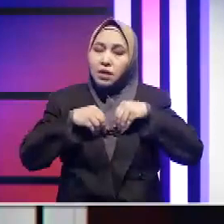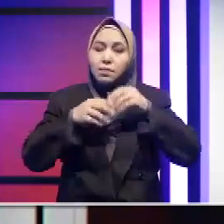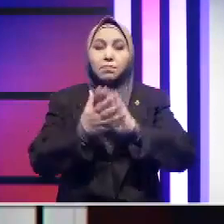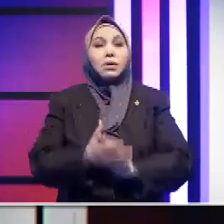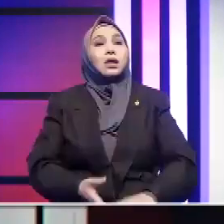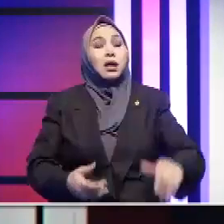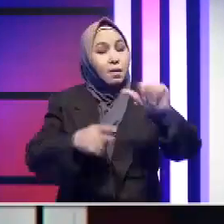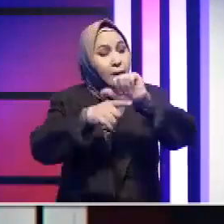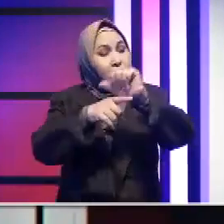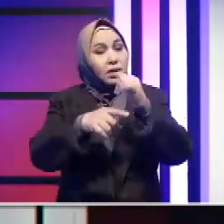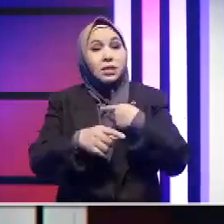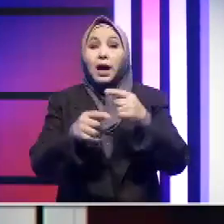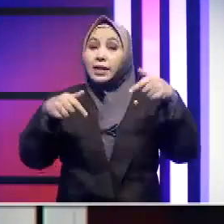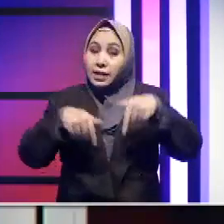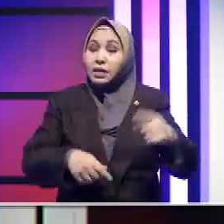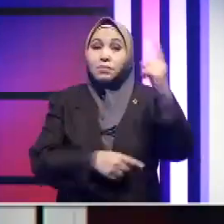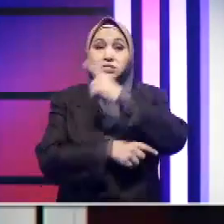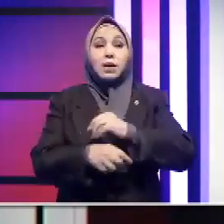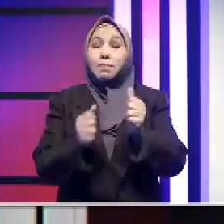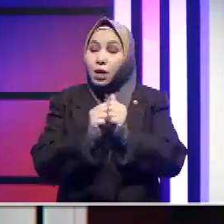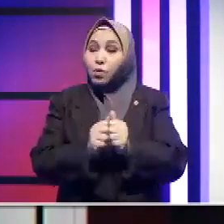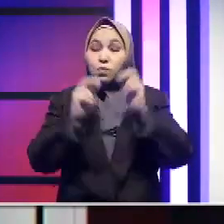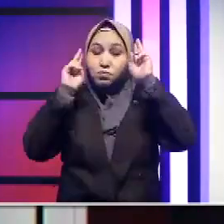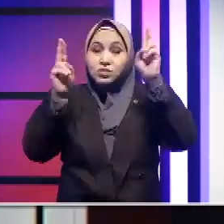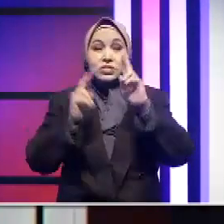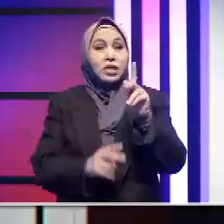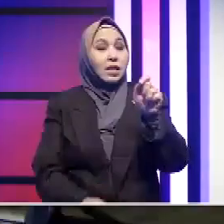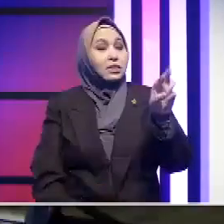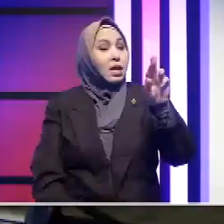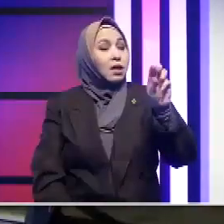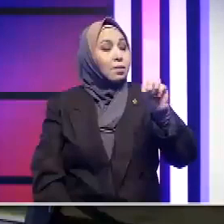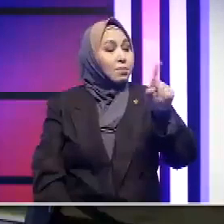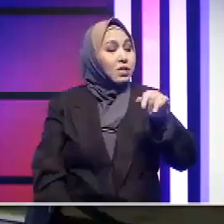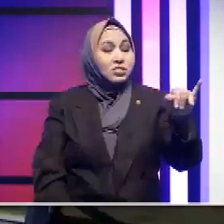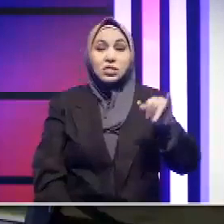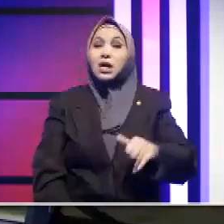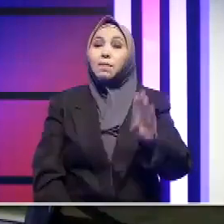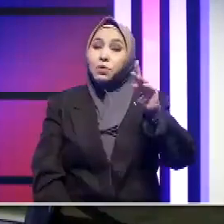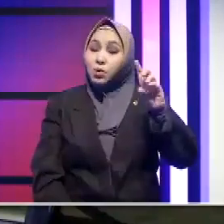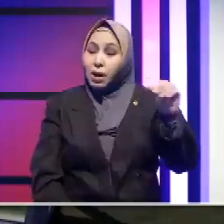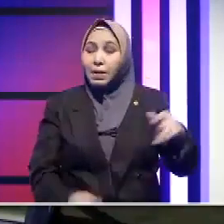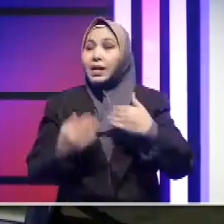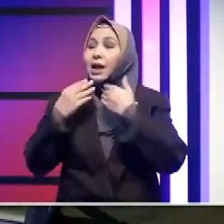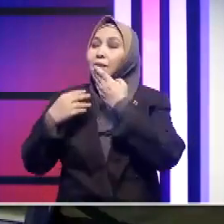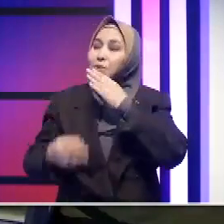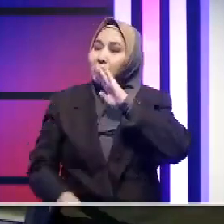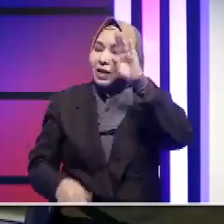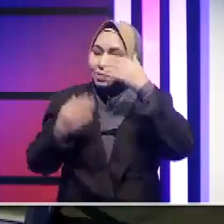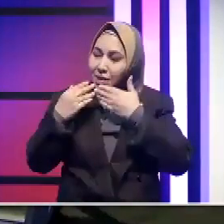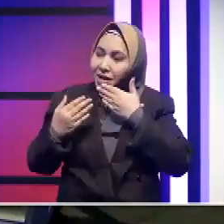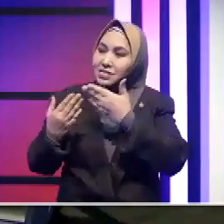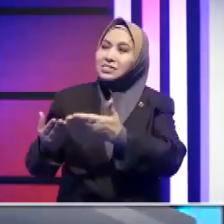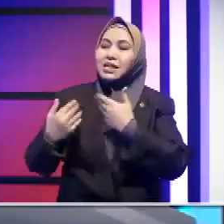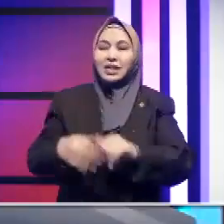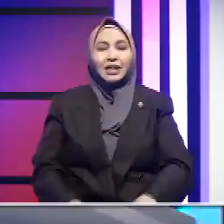Romadlon hari ini bersama dengan al-fadhil Ustaz terdiri Abdurrahman causes Alhamdulillah Veloz HSC hamdulillah